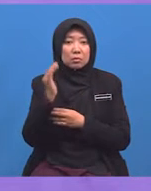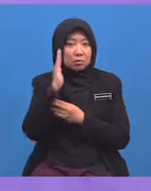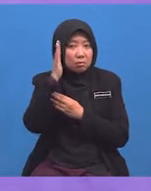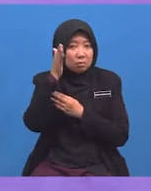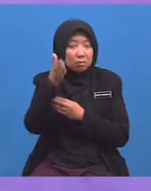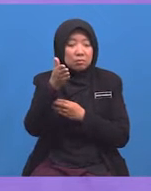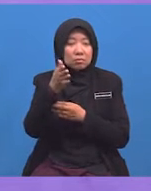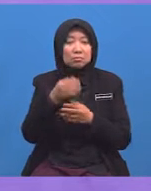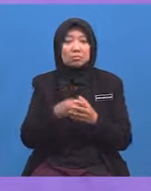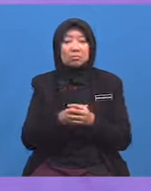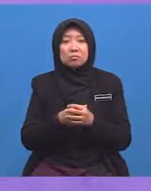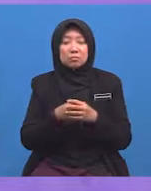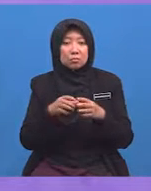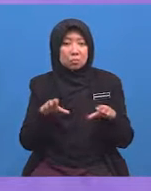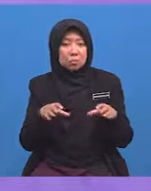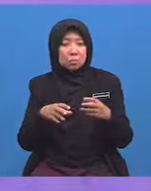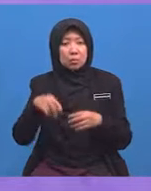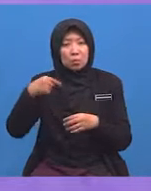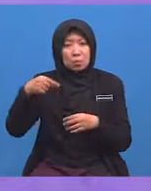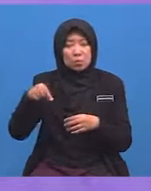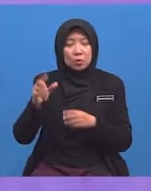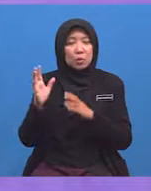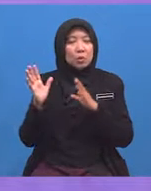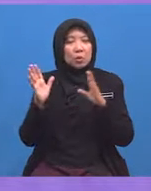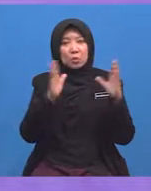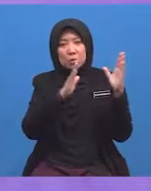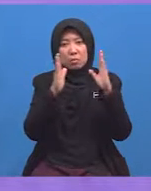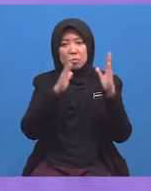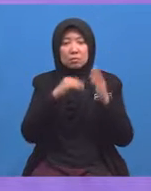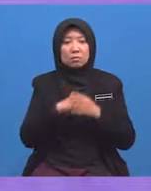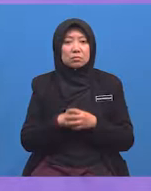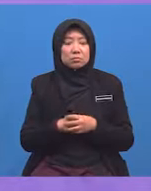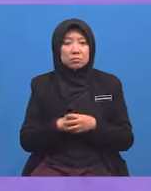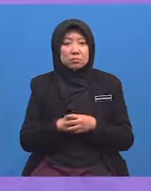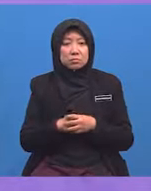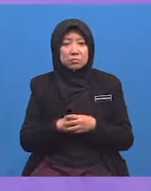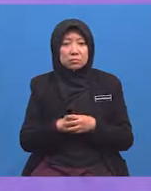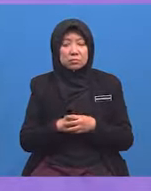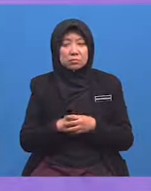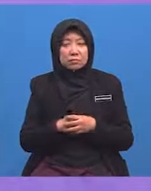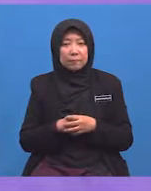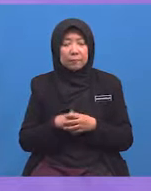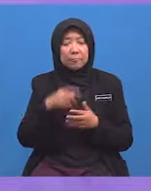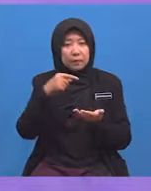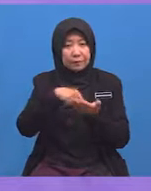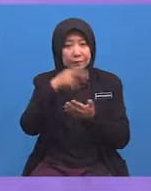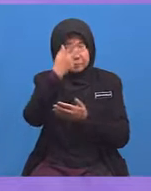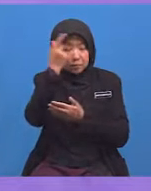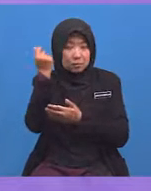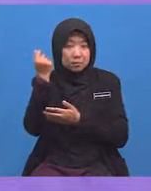akan menjejaskan kualiti udara di sesuatu kawasan. Hal ini